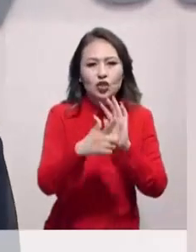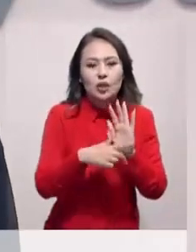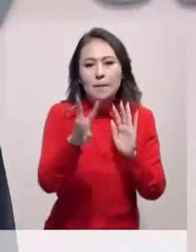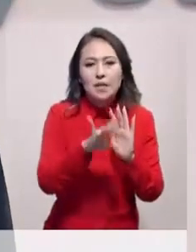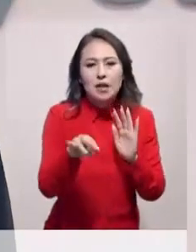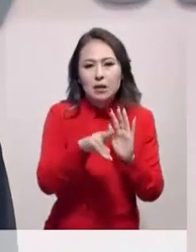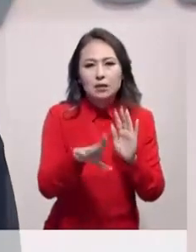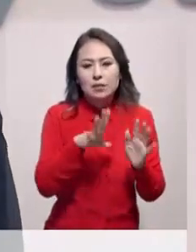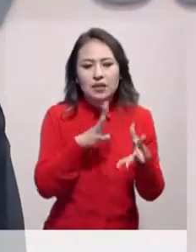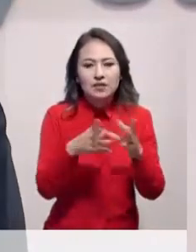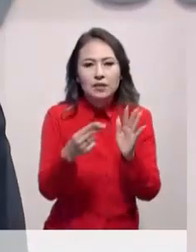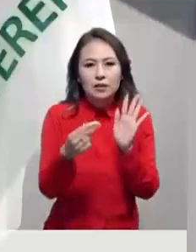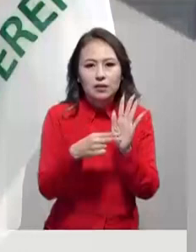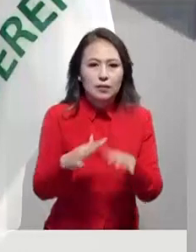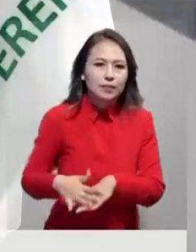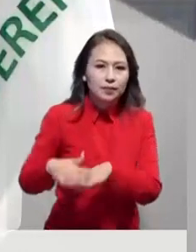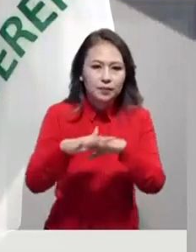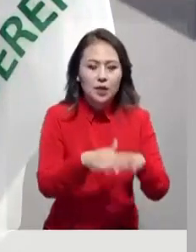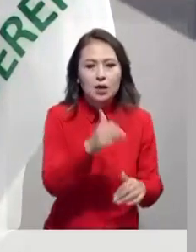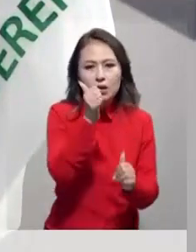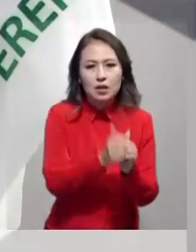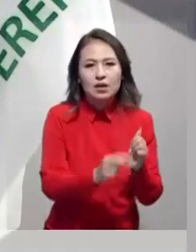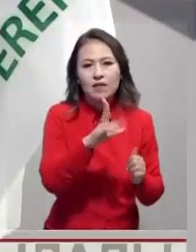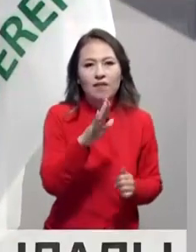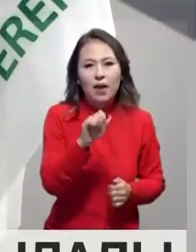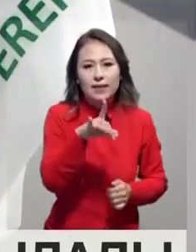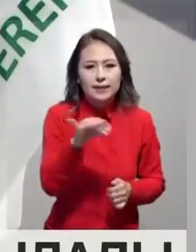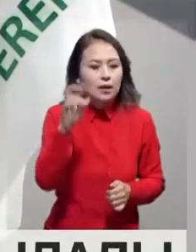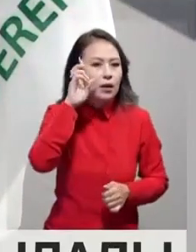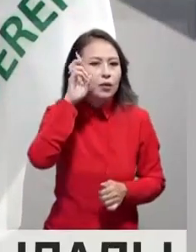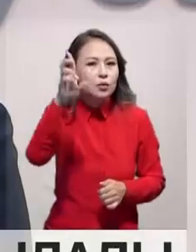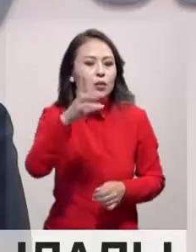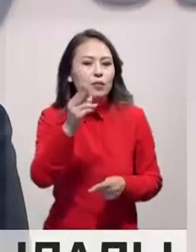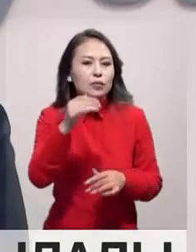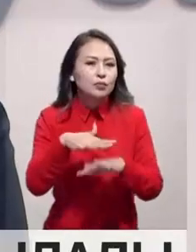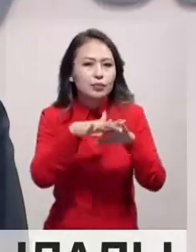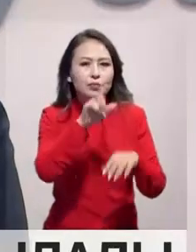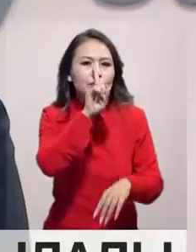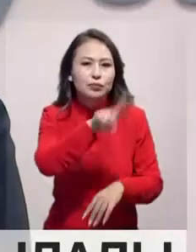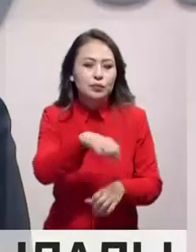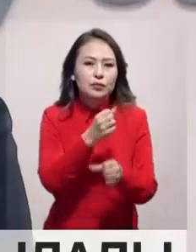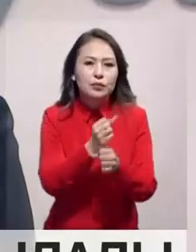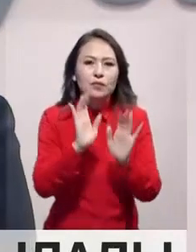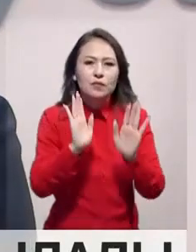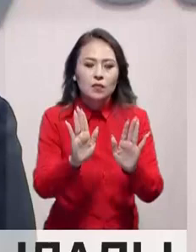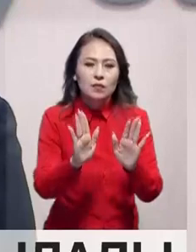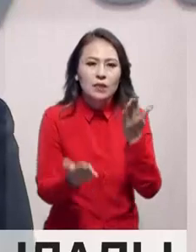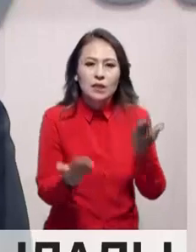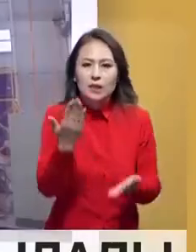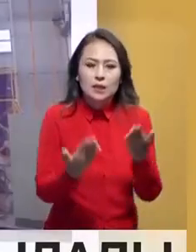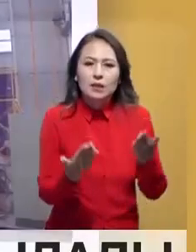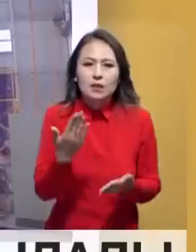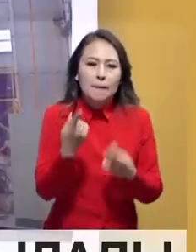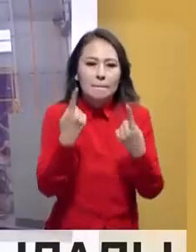теңге шейін ақша бөлінеді. Біз әрбір квази мемлекеттік жобаны қаржыландырмаймыз. Тек қана егер